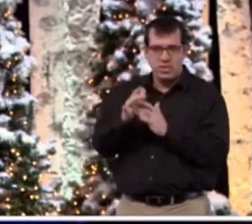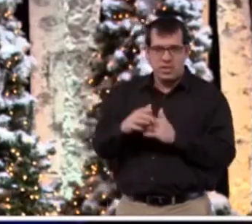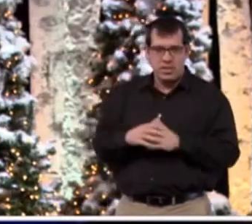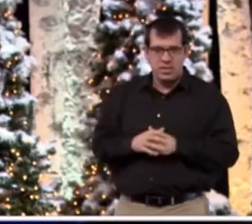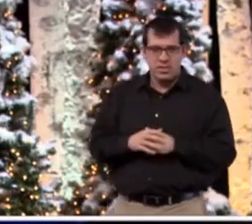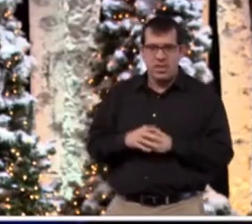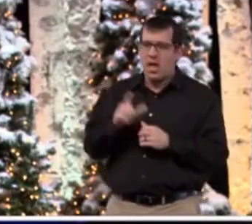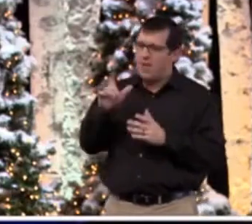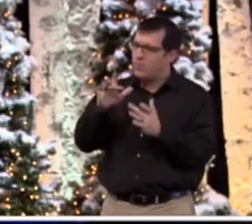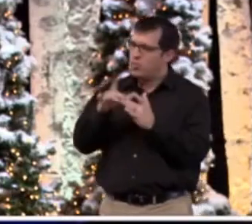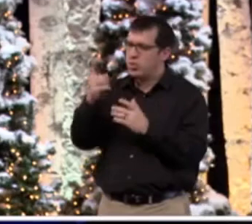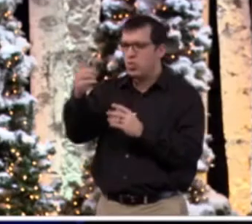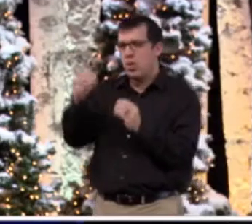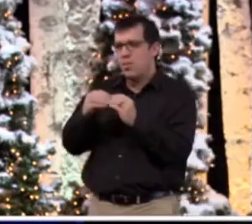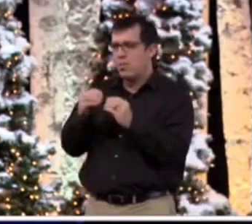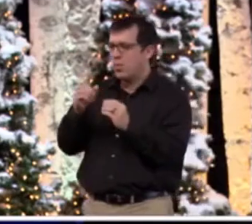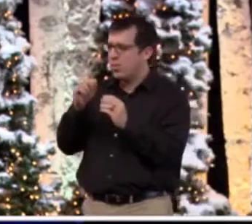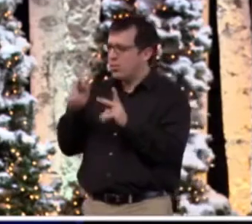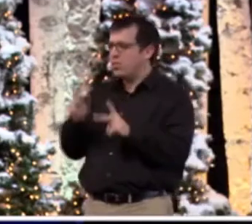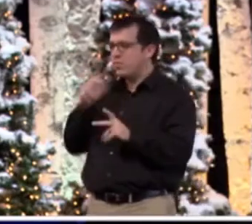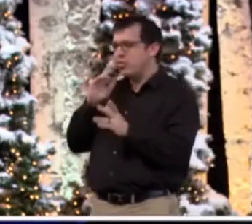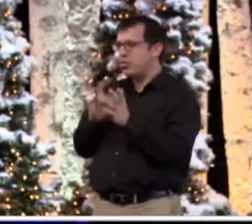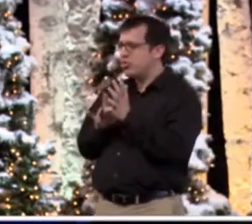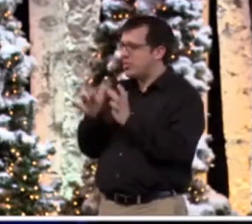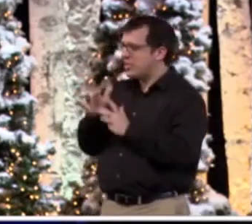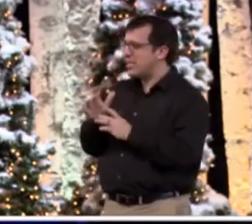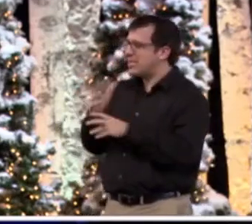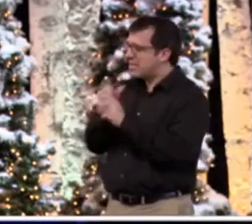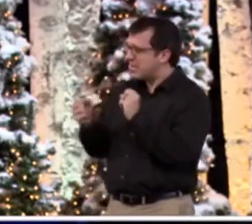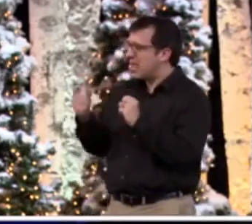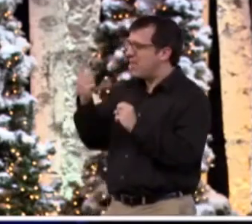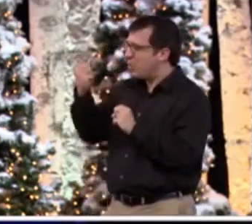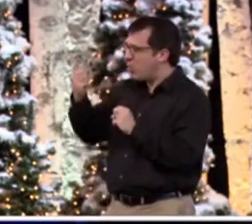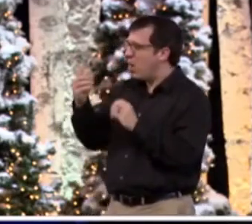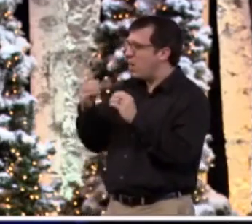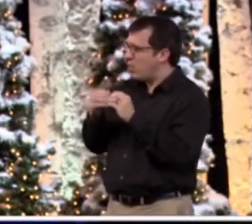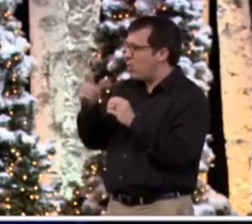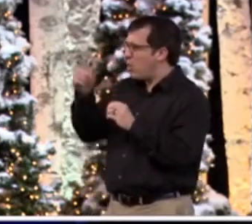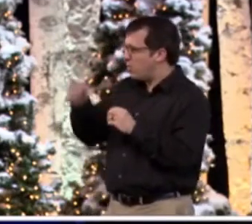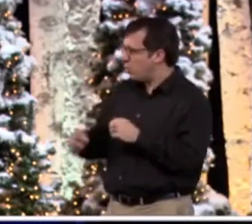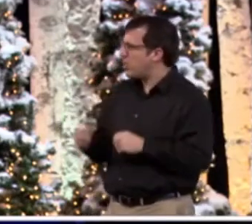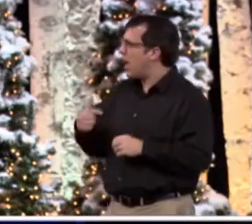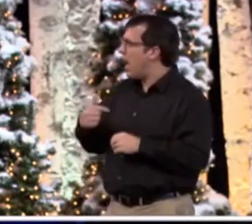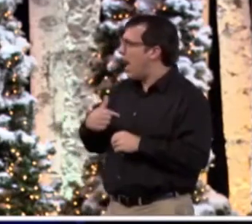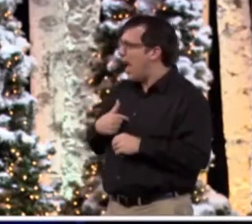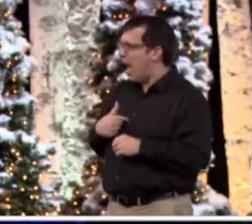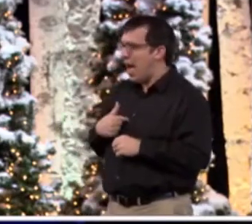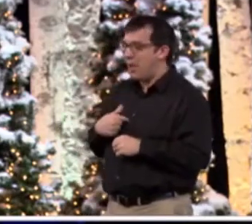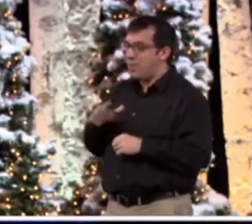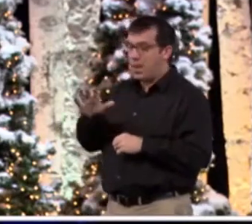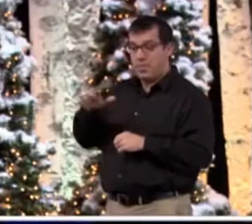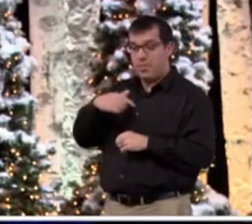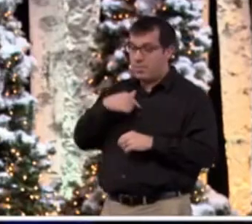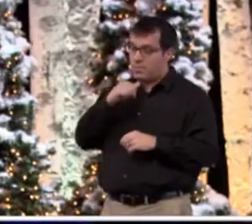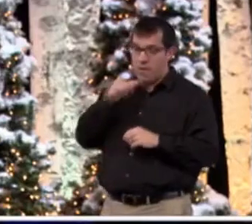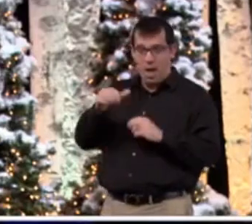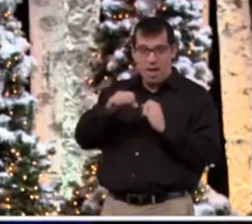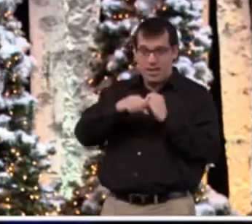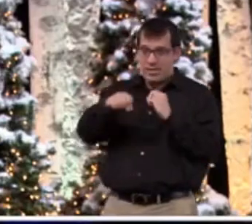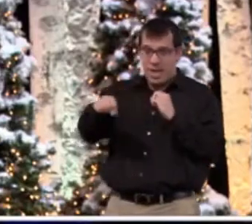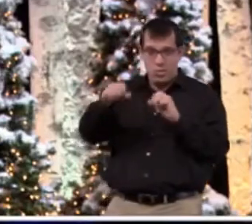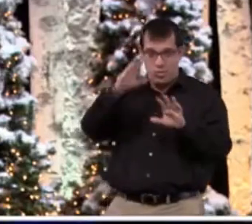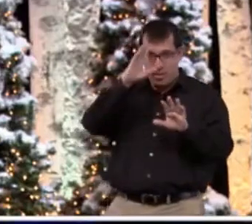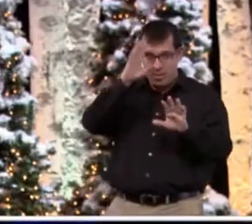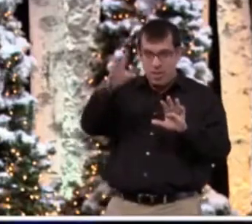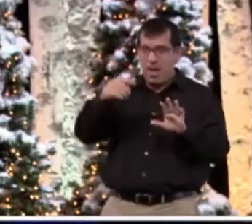सुसमाचार पुर्याउनु छ, कृपया अझै एकजनालाई बचाउन दिनुहोस्। मैले कुनै बढाई चढाई गरेर भनेको होइन, त्यो दिन मसँग त्यो अरू